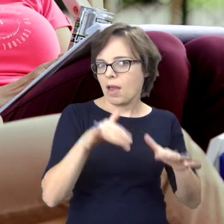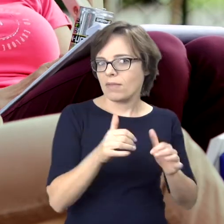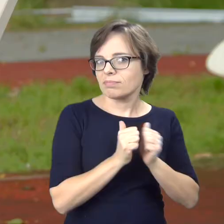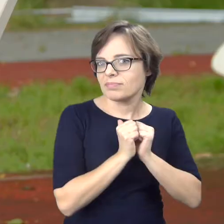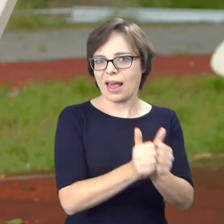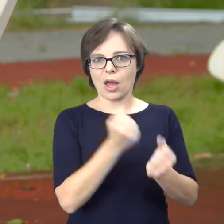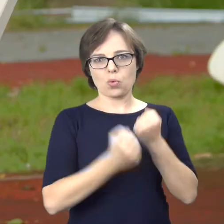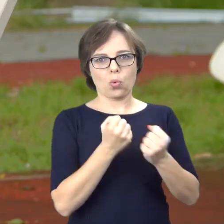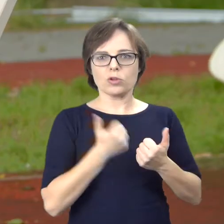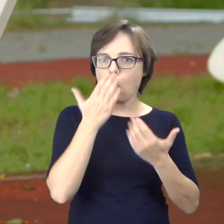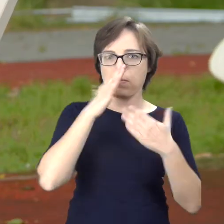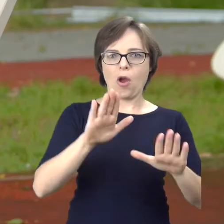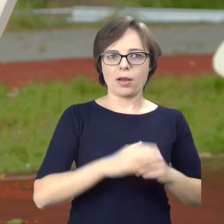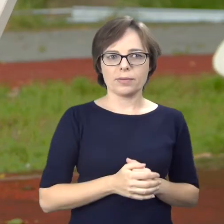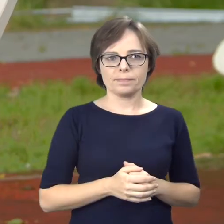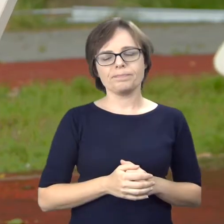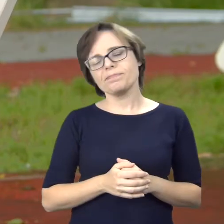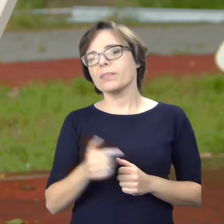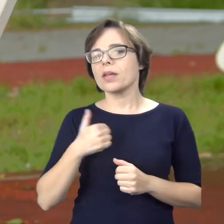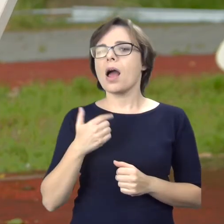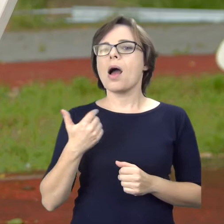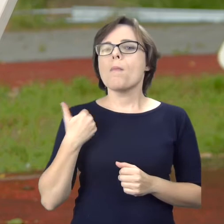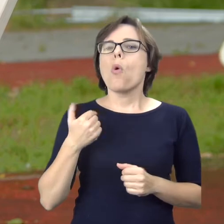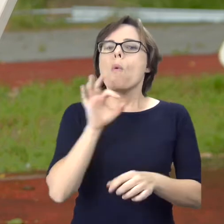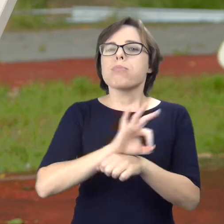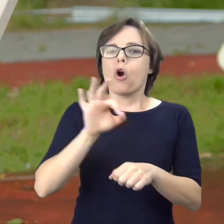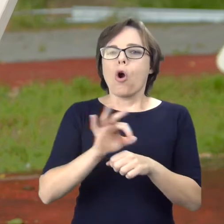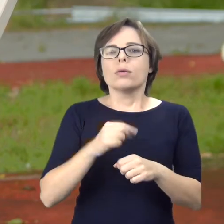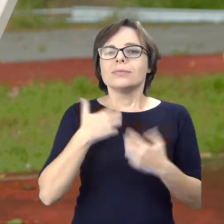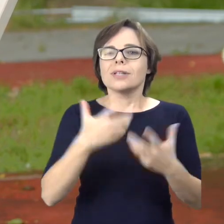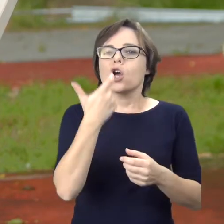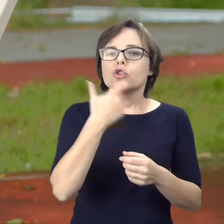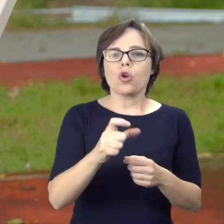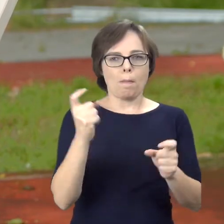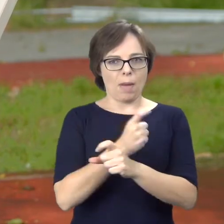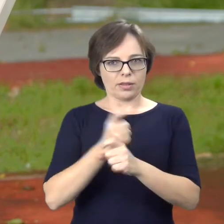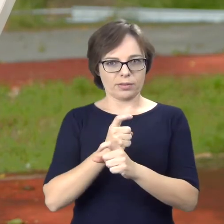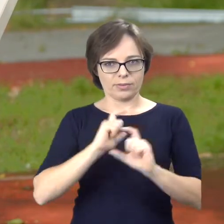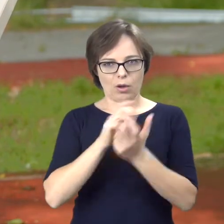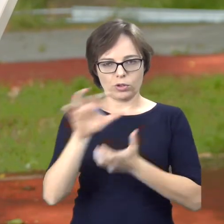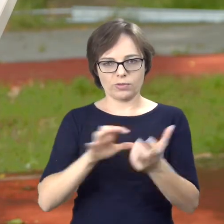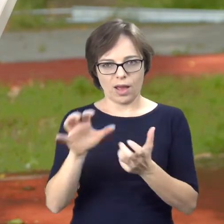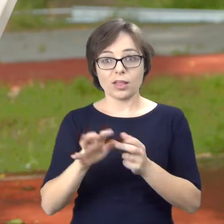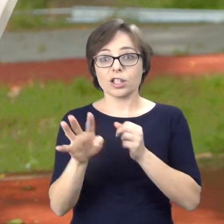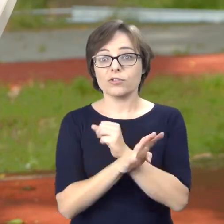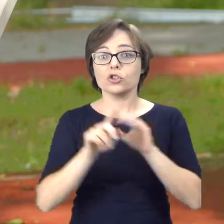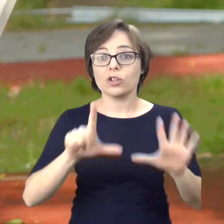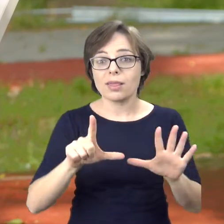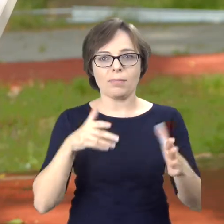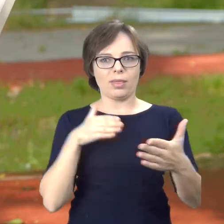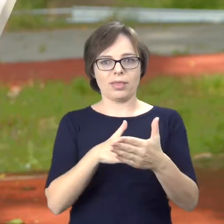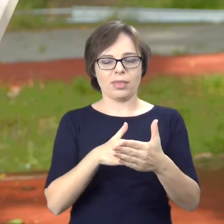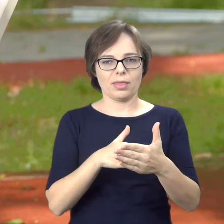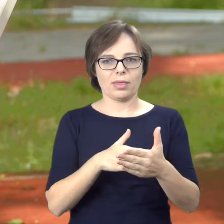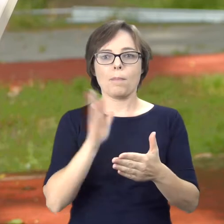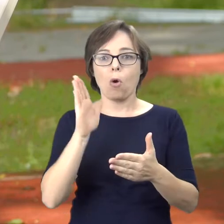innym? Wiesz co, ja miałem projekt do 100 krajów świata i na 97 utknąłem i później, wiesz, pierwsze 2 tygodnie w kwarantannie, pierwszy